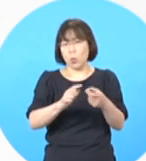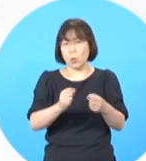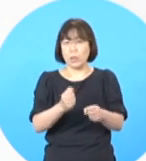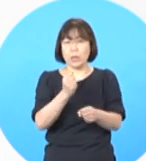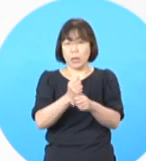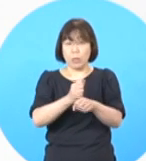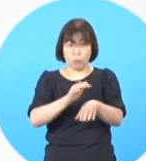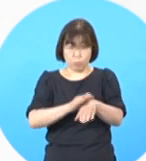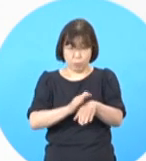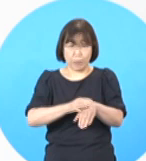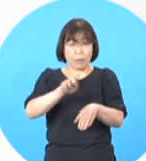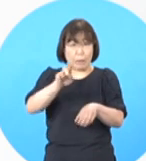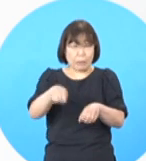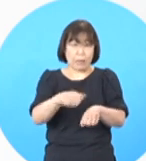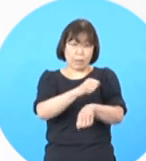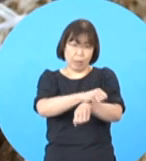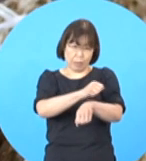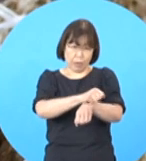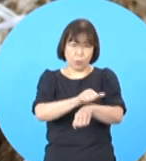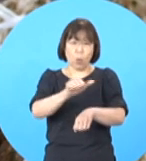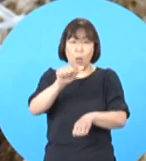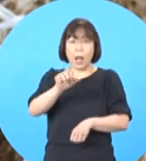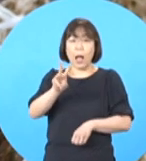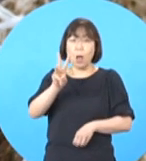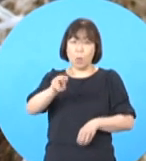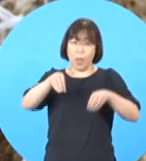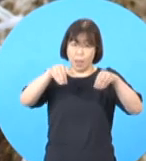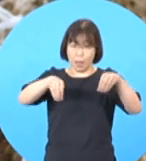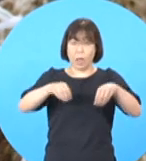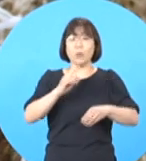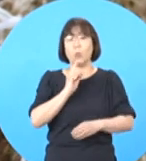天然の染料で阿波藍と呼ばれます。